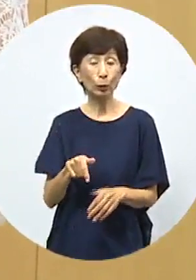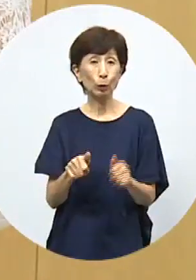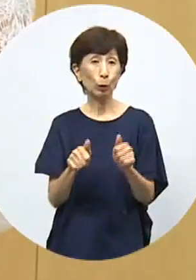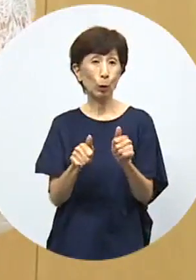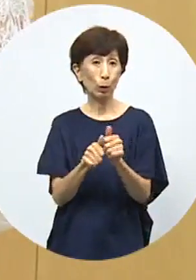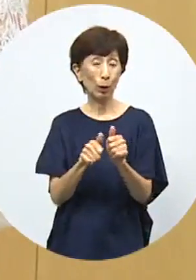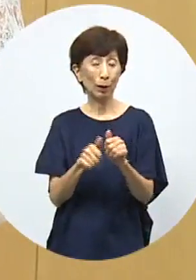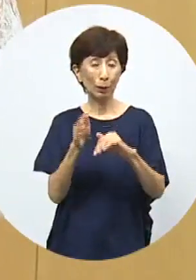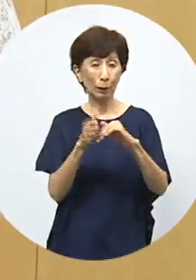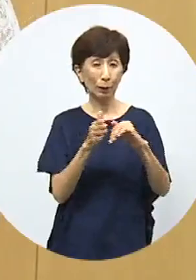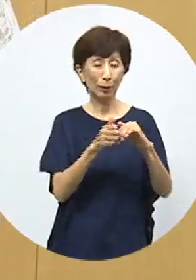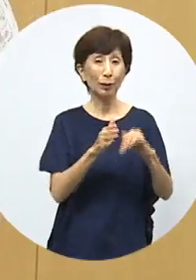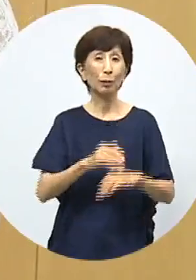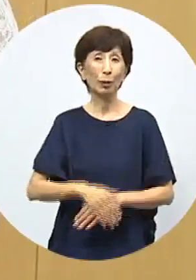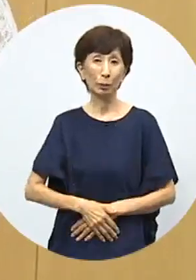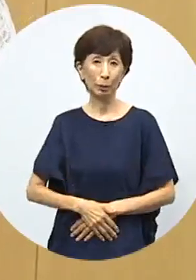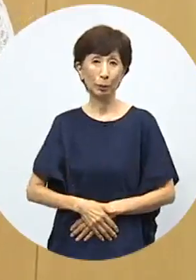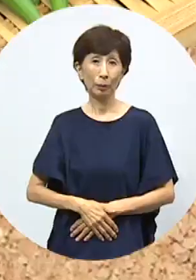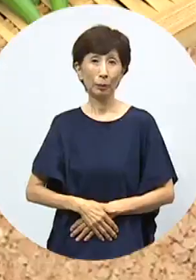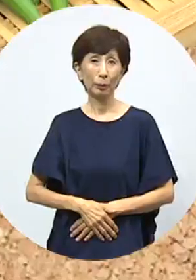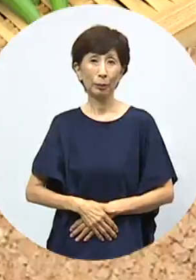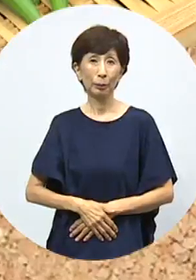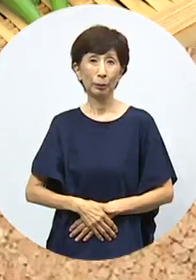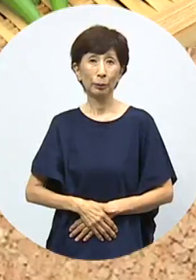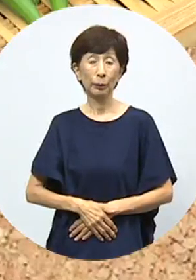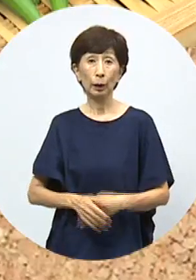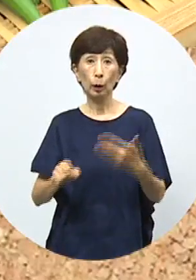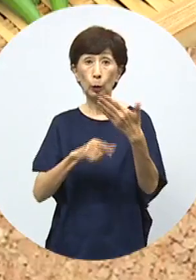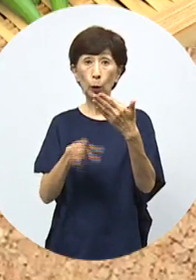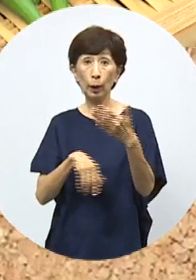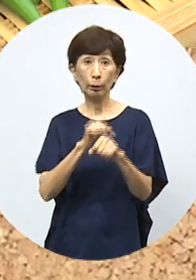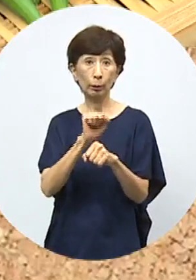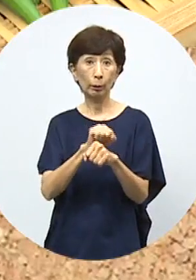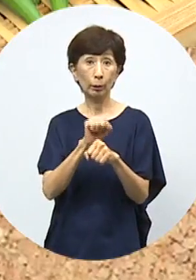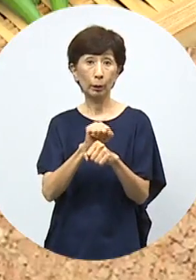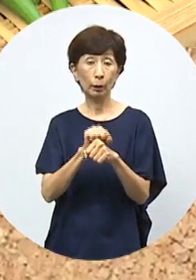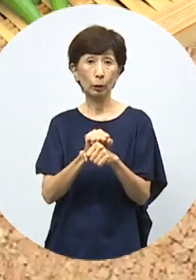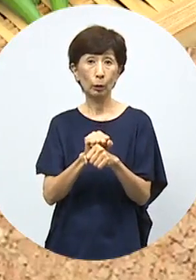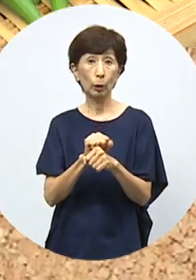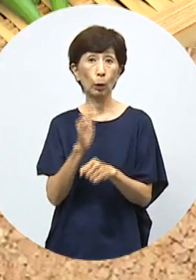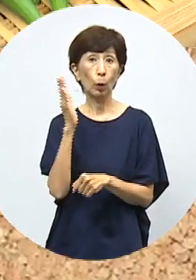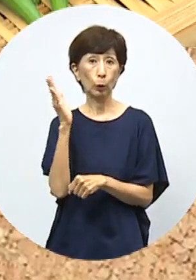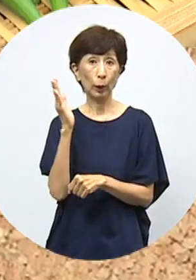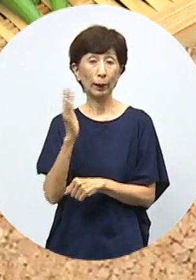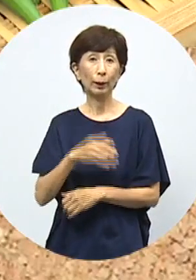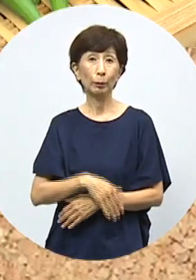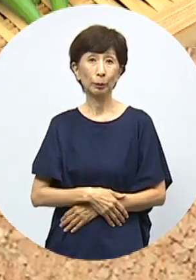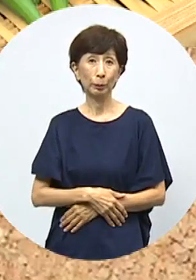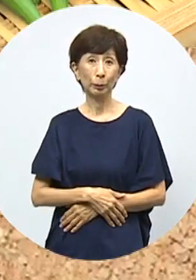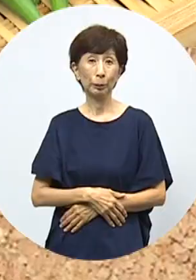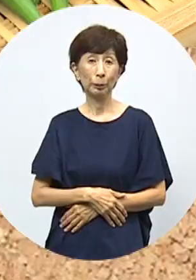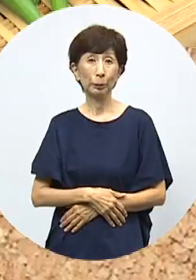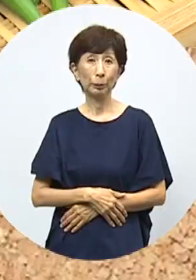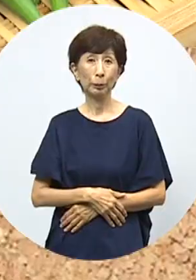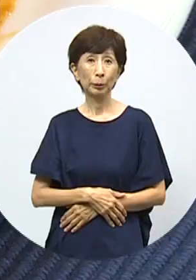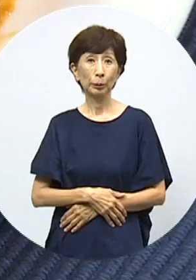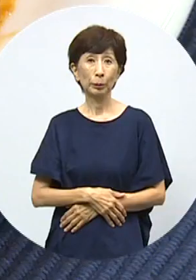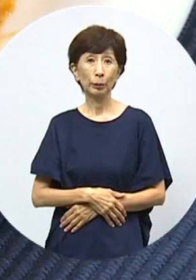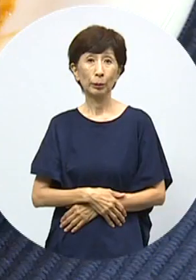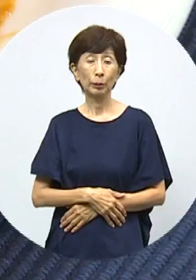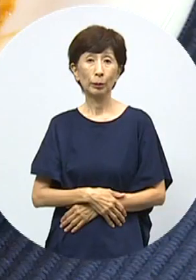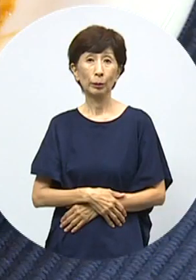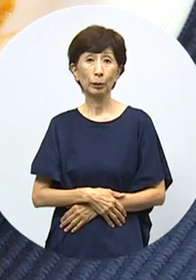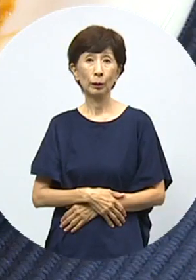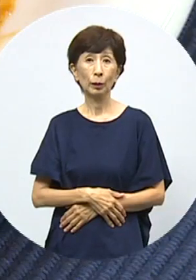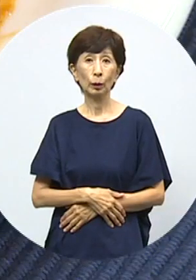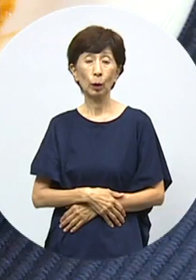上げました。 楽しみです。 はい、9月の食材は藤沢さんのオクラを使います。今回